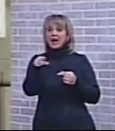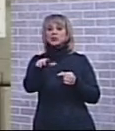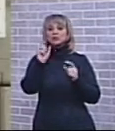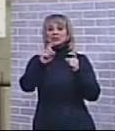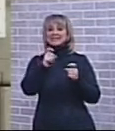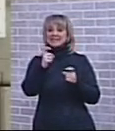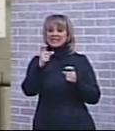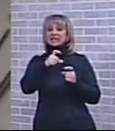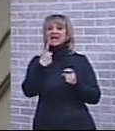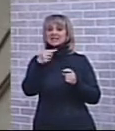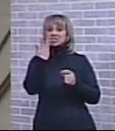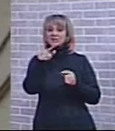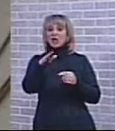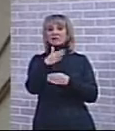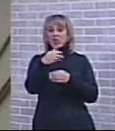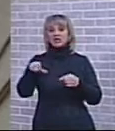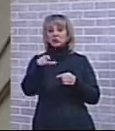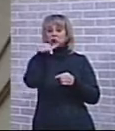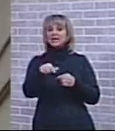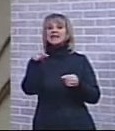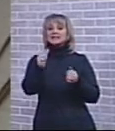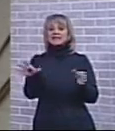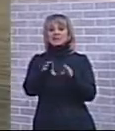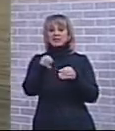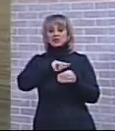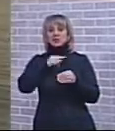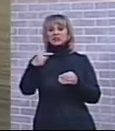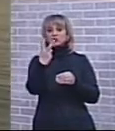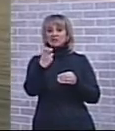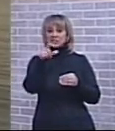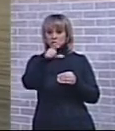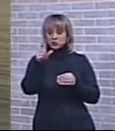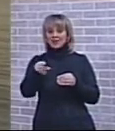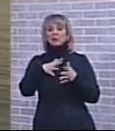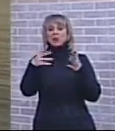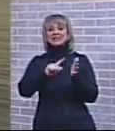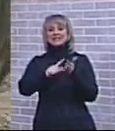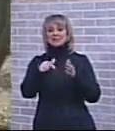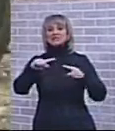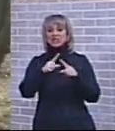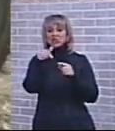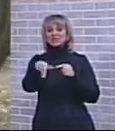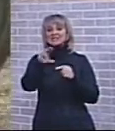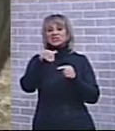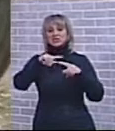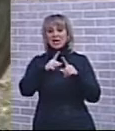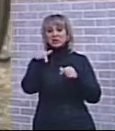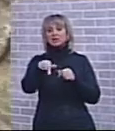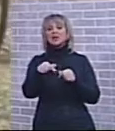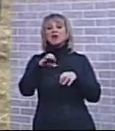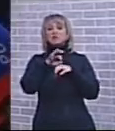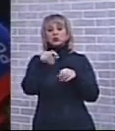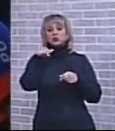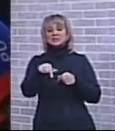будут в синих и красных цветах донского флага. Сейчас здесь одновременно работает 1200 человек и более 70 единиц техники. Сейчас